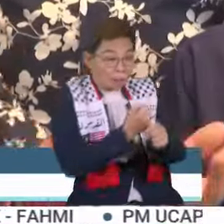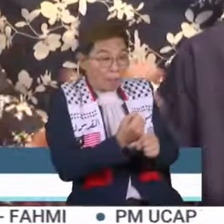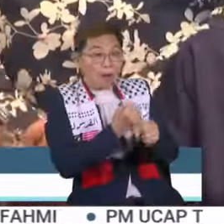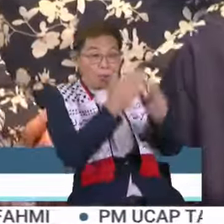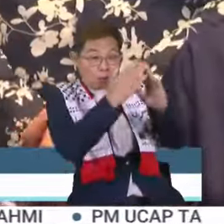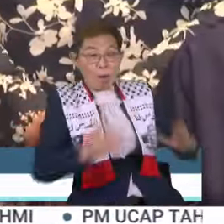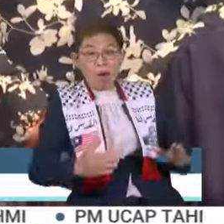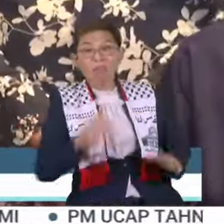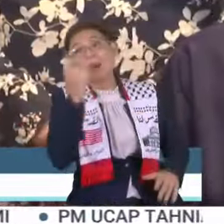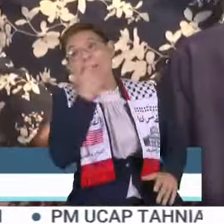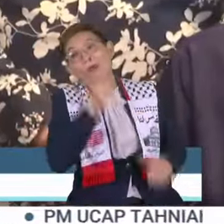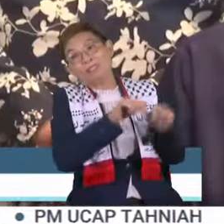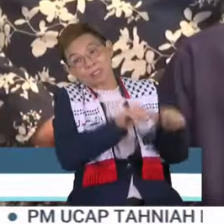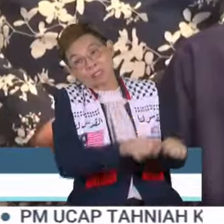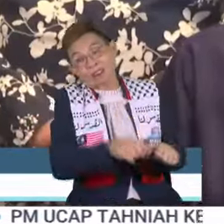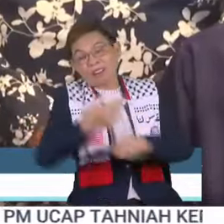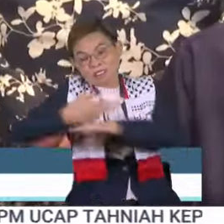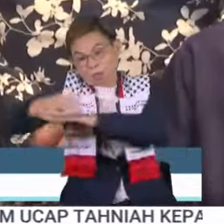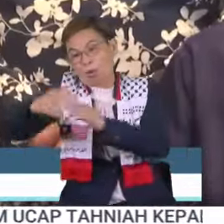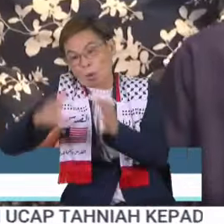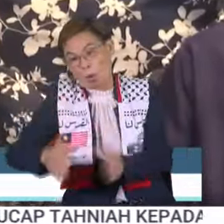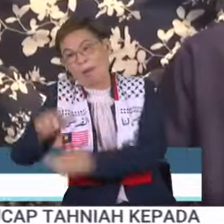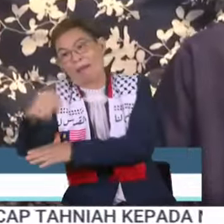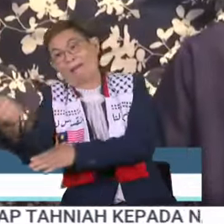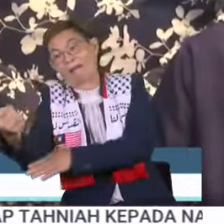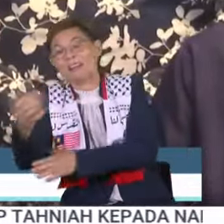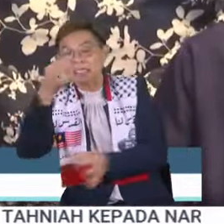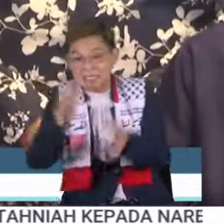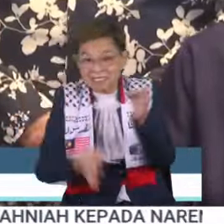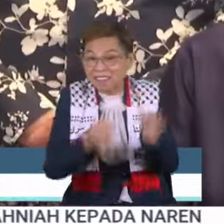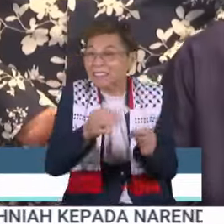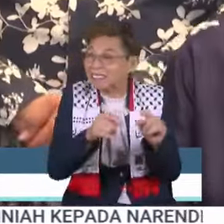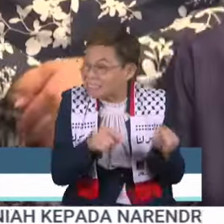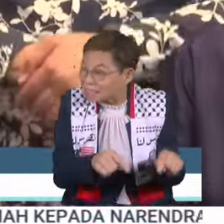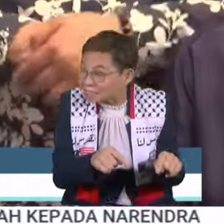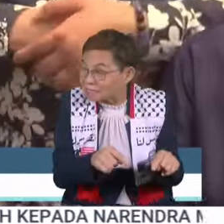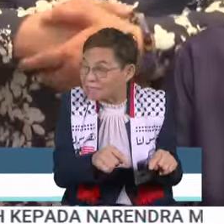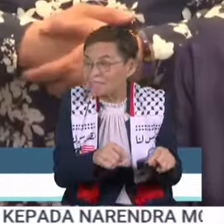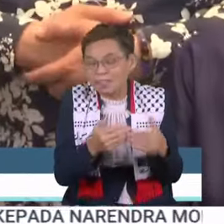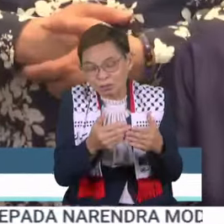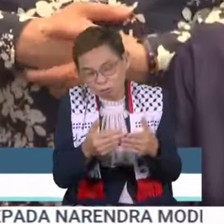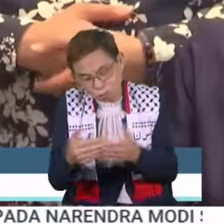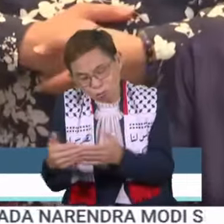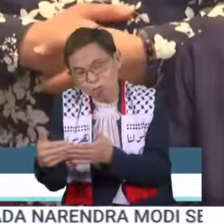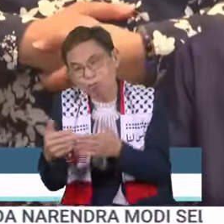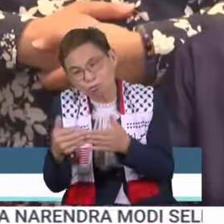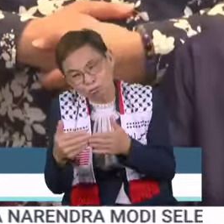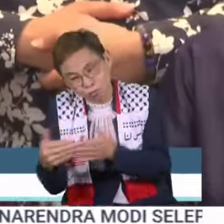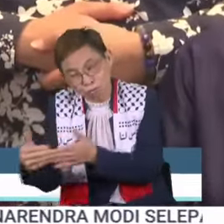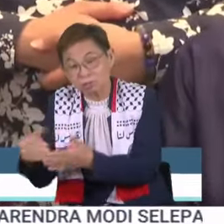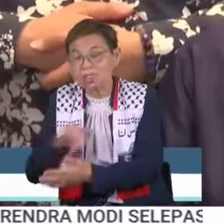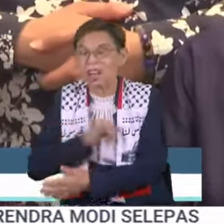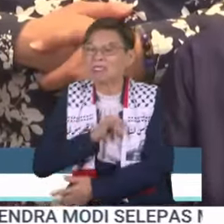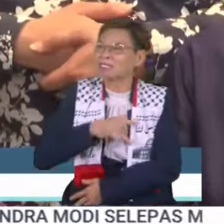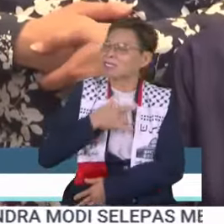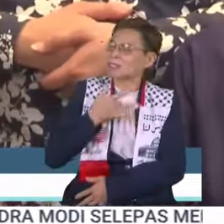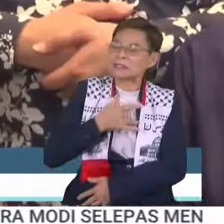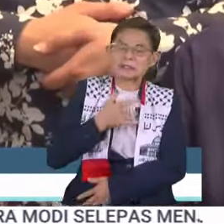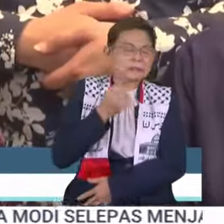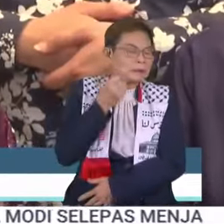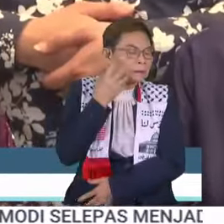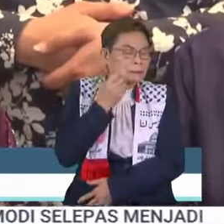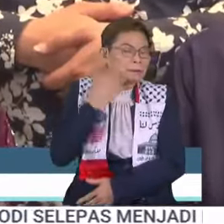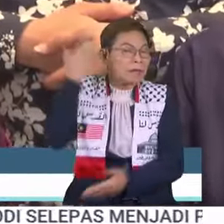Sewa kepada orang lain. Jika keadaan sedemikian berterusan, saya berasa amat